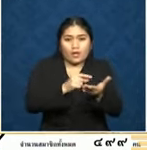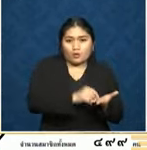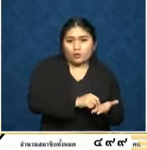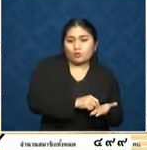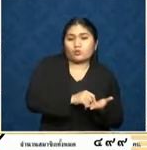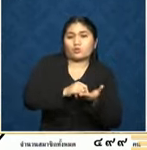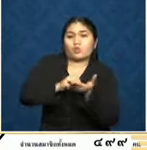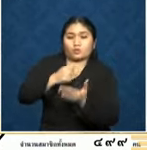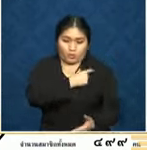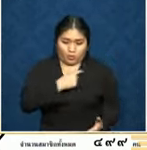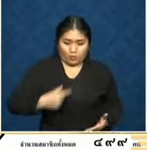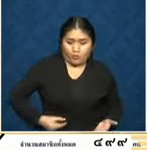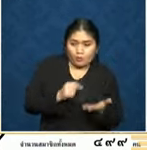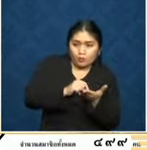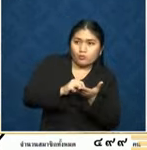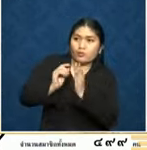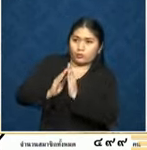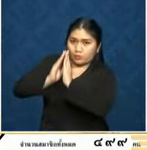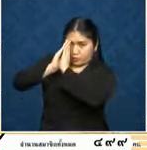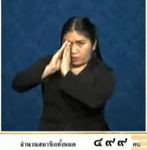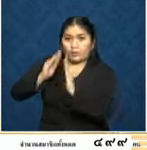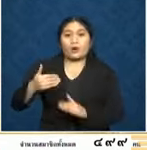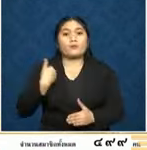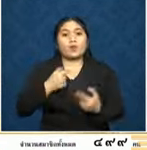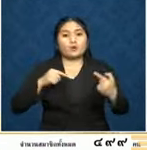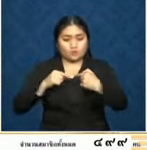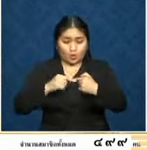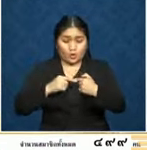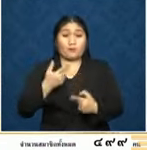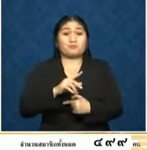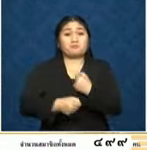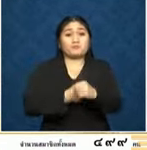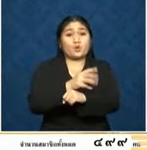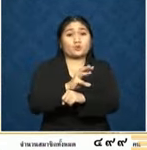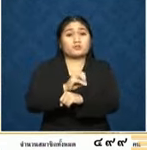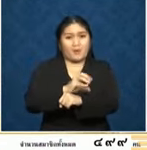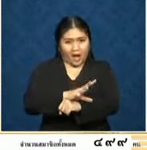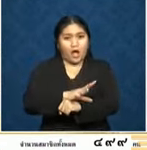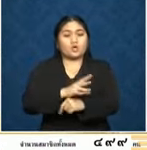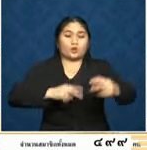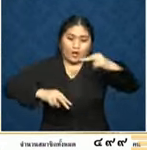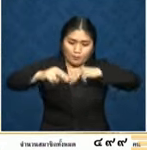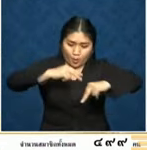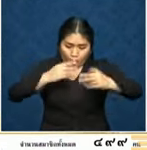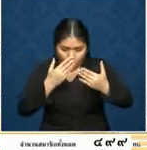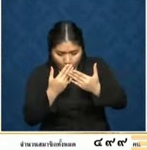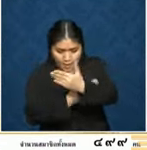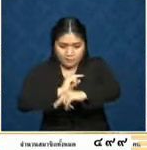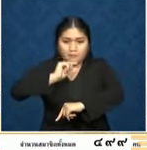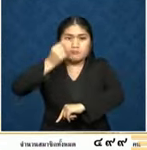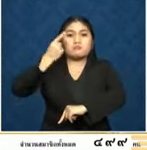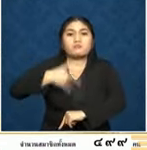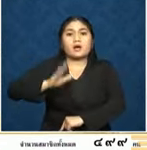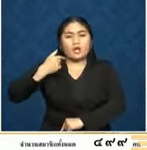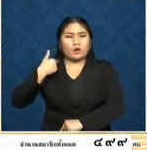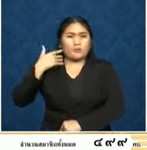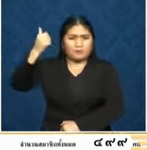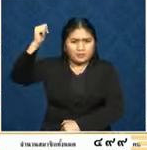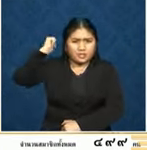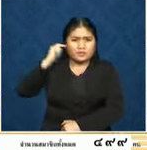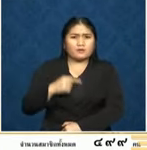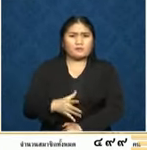พ่ออยู่หัวเนี่ยพอปี75พอเปลี่ยนแปลงการปกครองนะครับก็ตามพรบ.งบประมาณครั้งแรกก็ล้อตามแบบเดิมนะครับคือเ